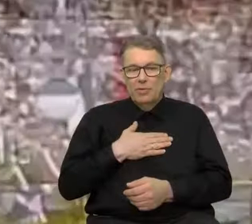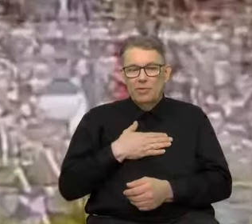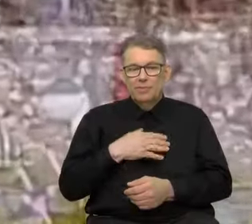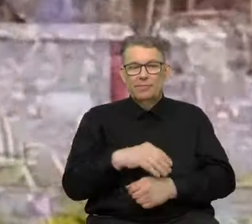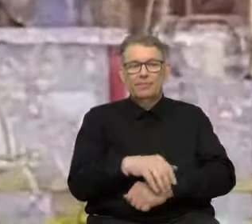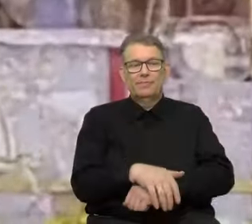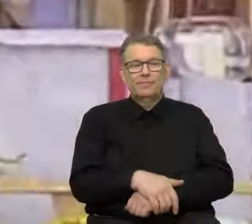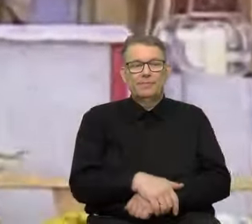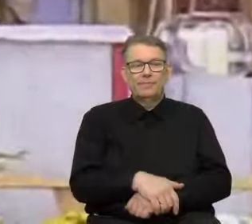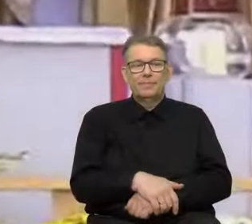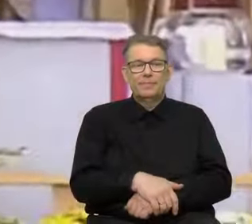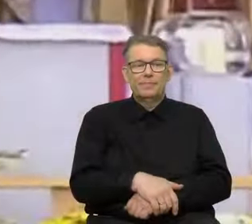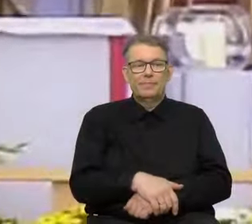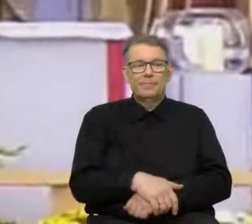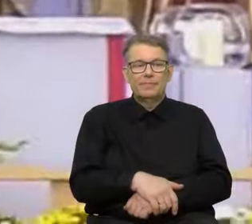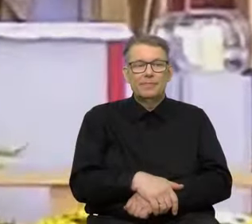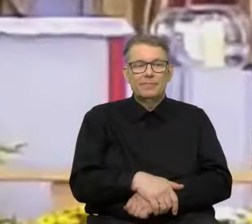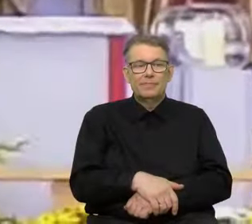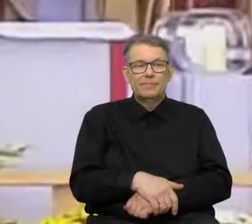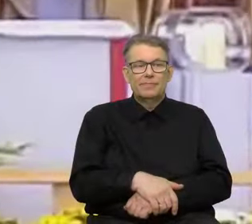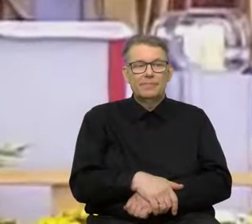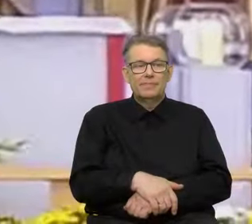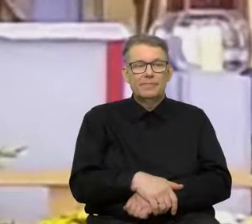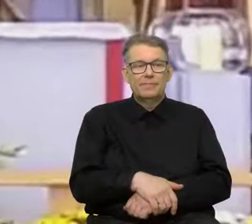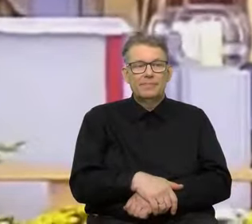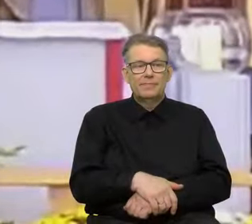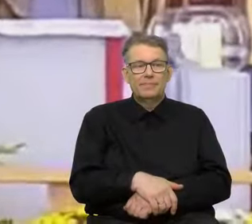Autoritate nostra apostolica,